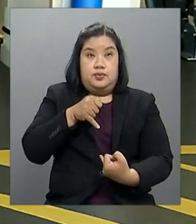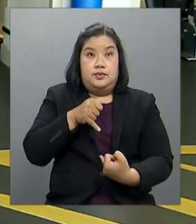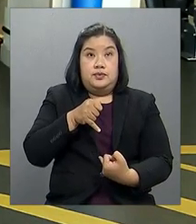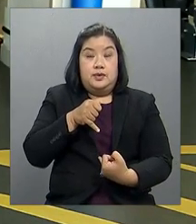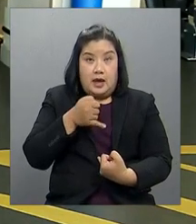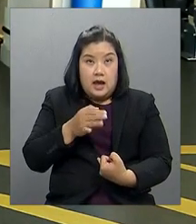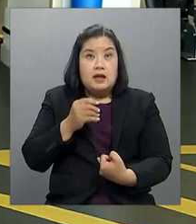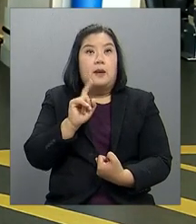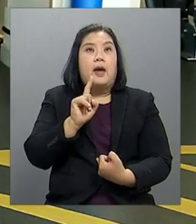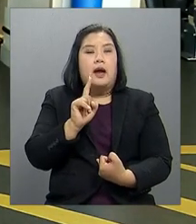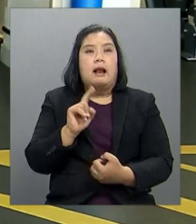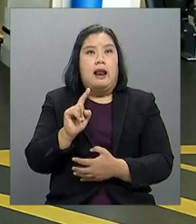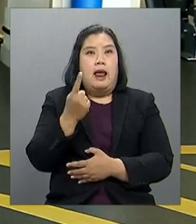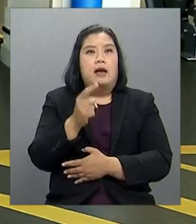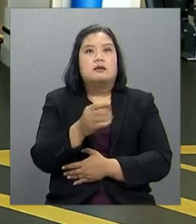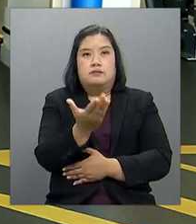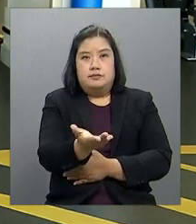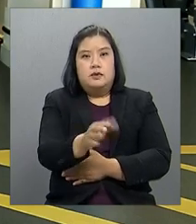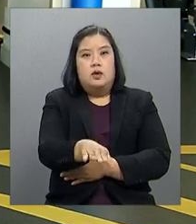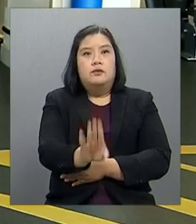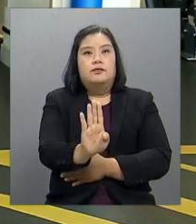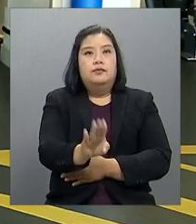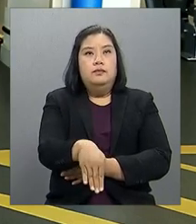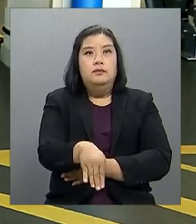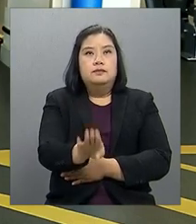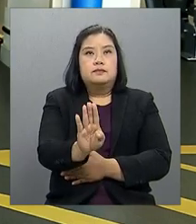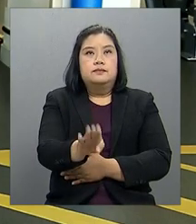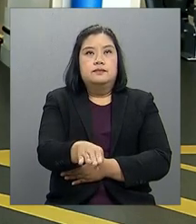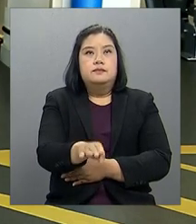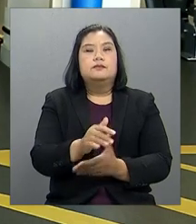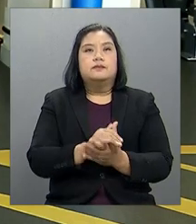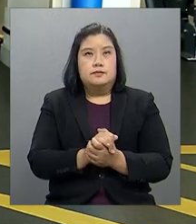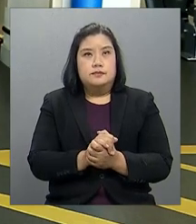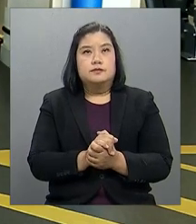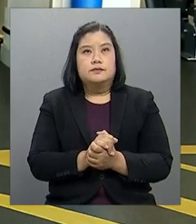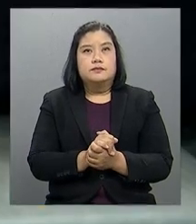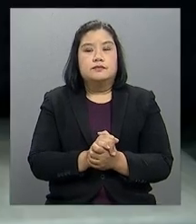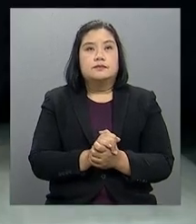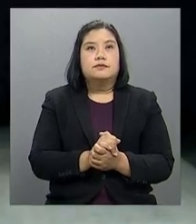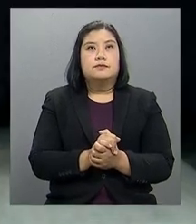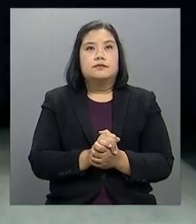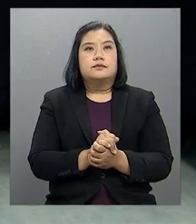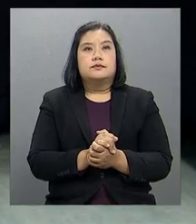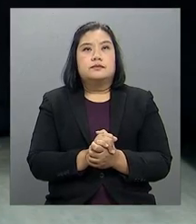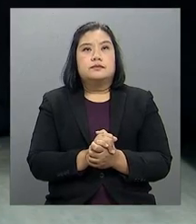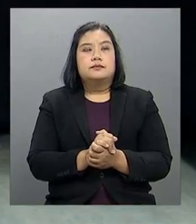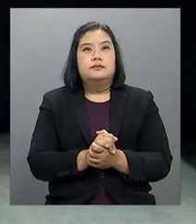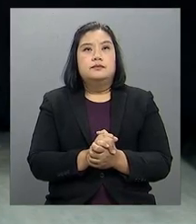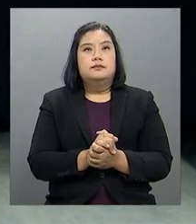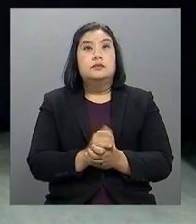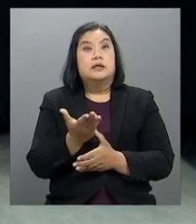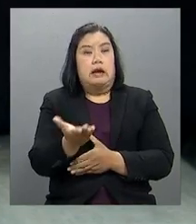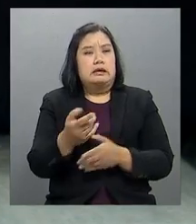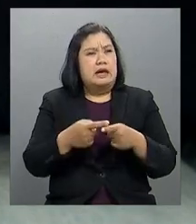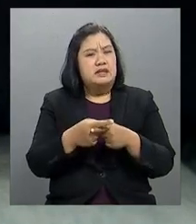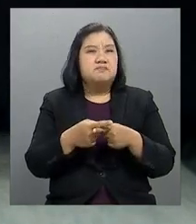ให้กระดกเท้าขึ้นลงนะคะขยับใช่ได้เลยนะคะอันนี้จะไม่ค่อยทำให้เจ็บมากเท่าไหร่ ค่ะ